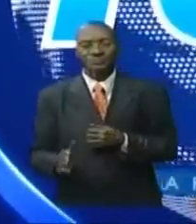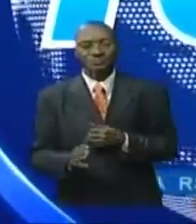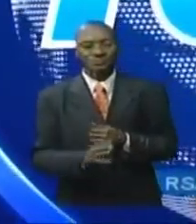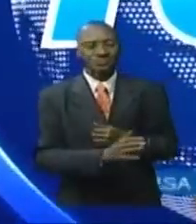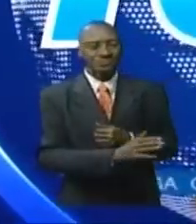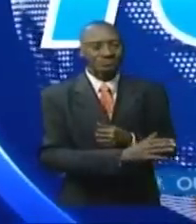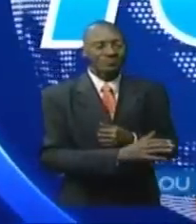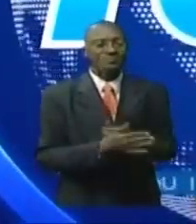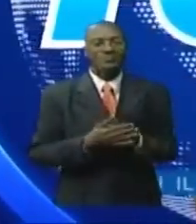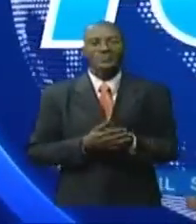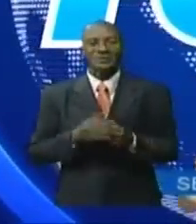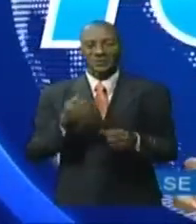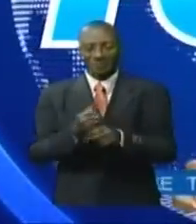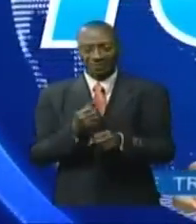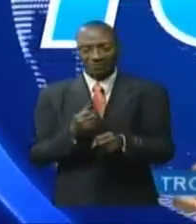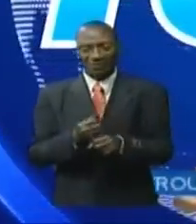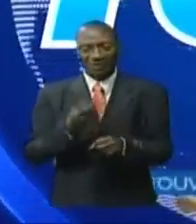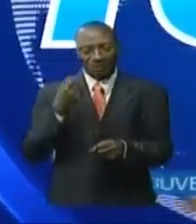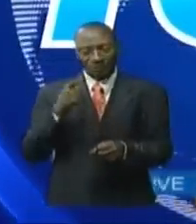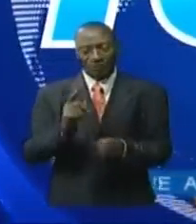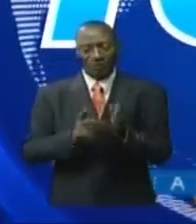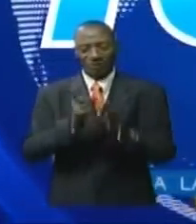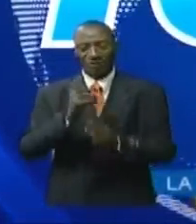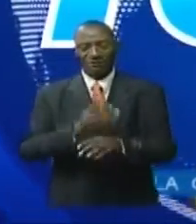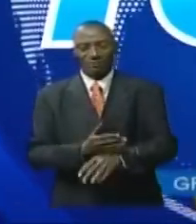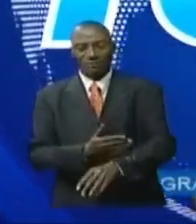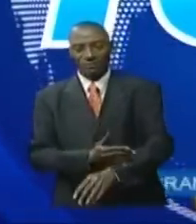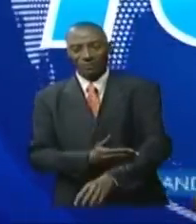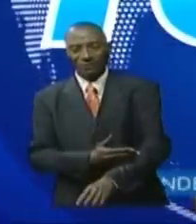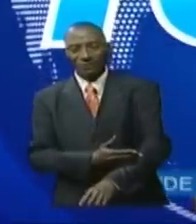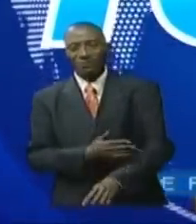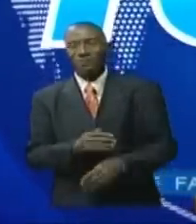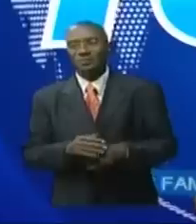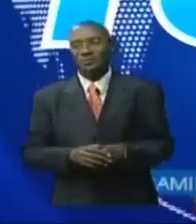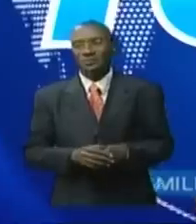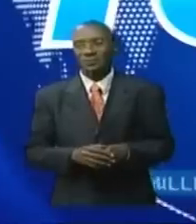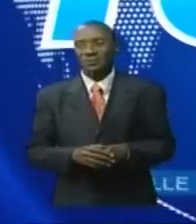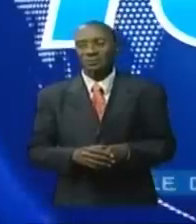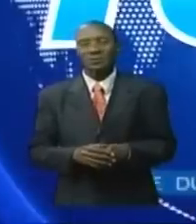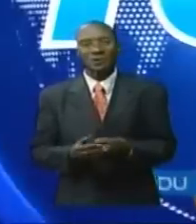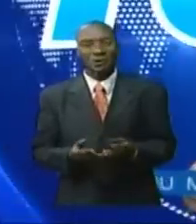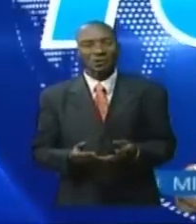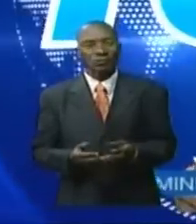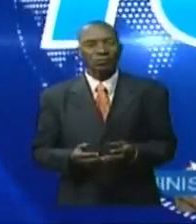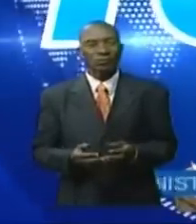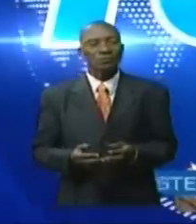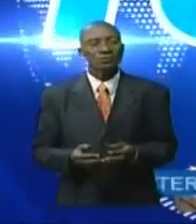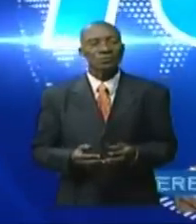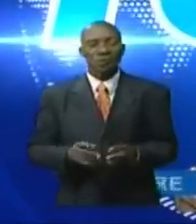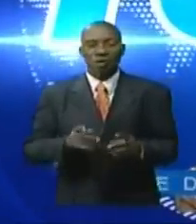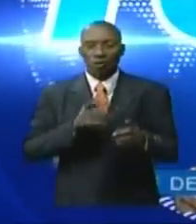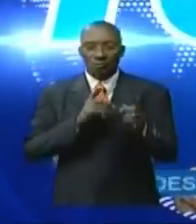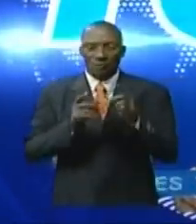travaux de modernisation, prenons cette nouvelle et ce communiqué pour les usagers de l'avenue